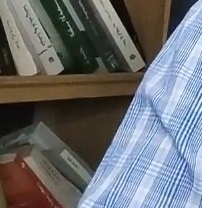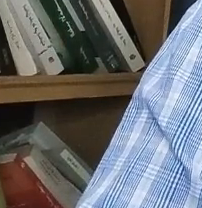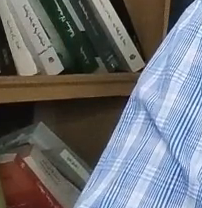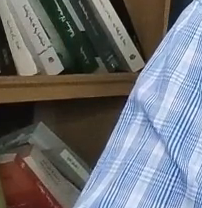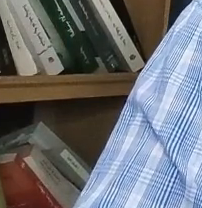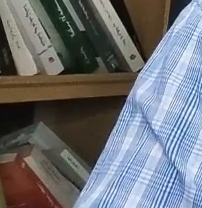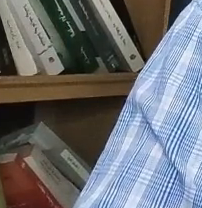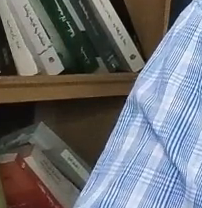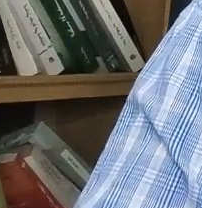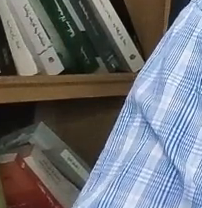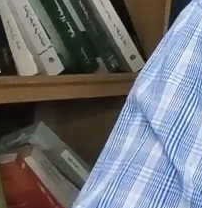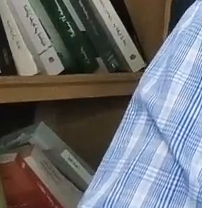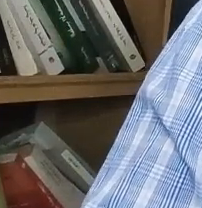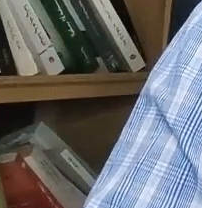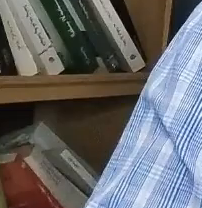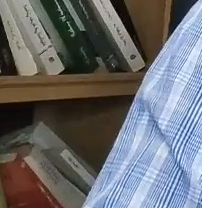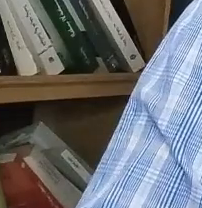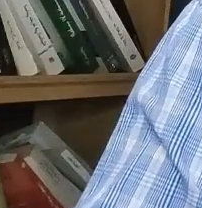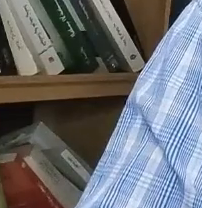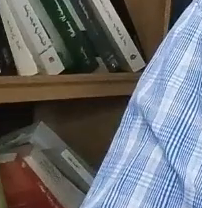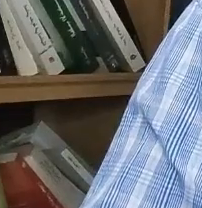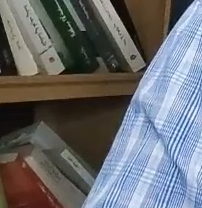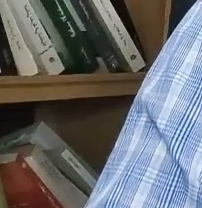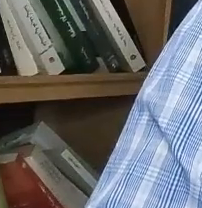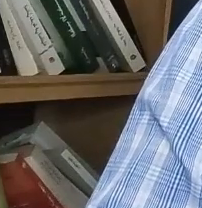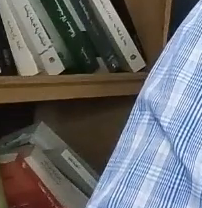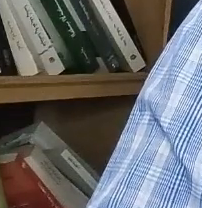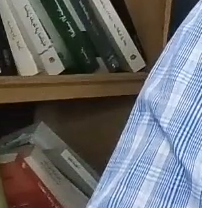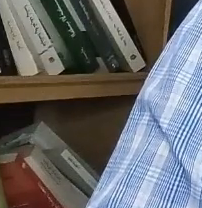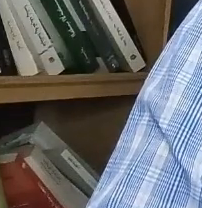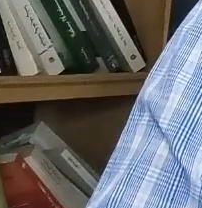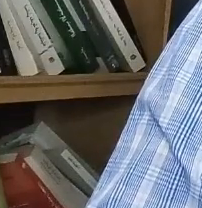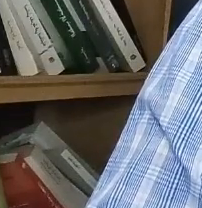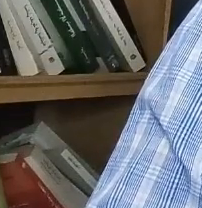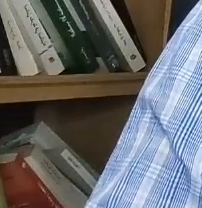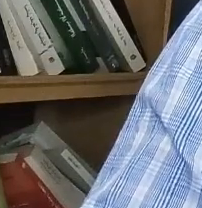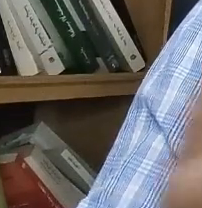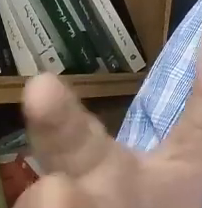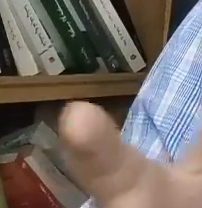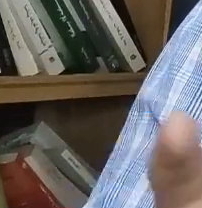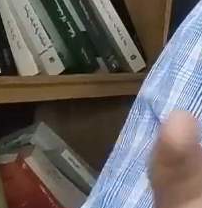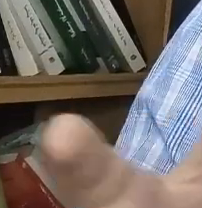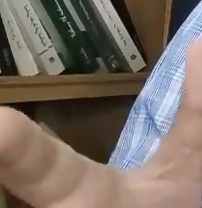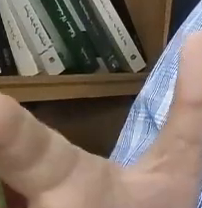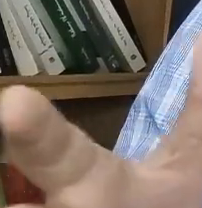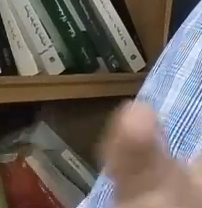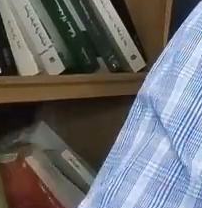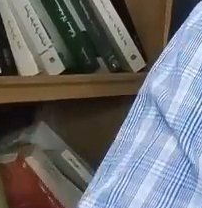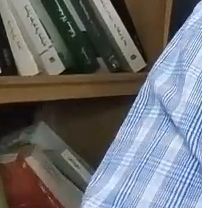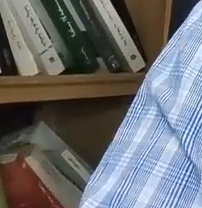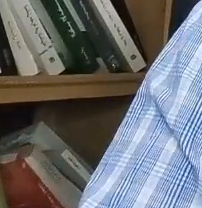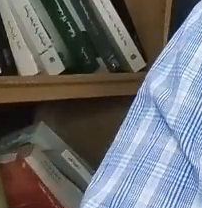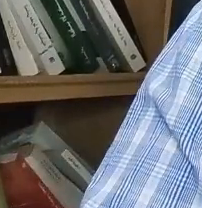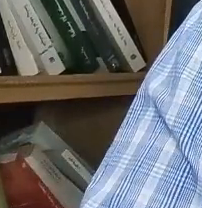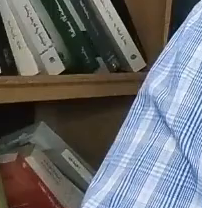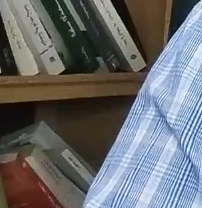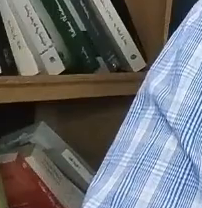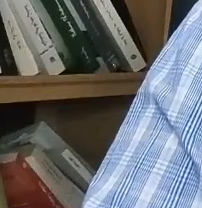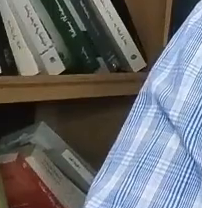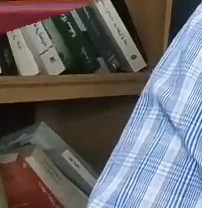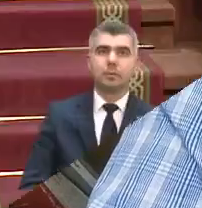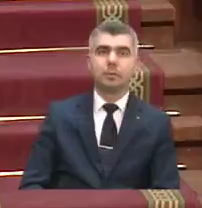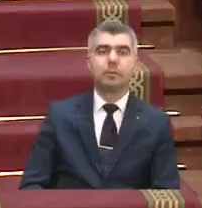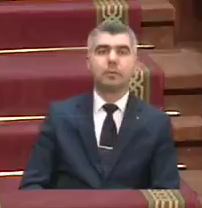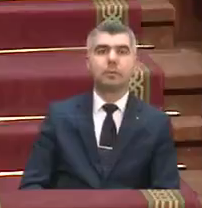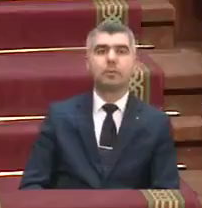قيادات من العدالة والتنمية، الشوباني ومحمد يتيم، تعليقات سياسية لإحراج الخصم لا أقل ولا